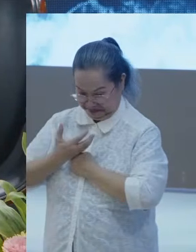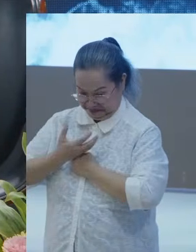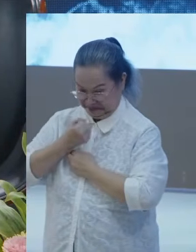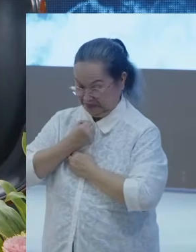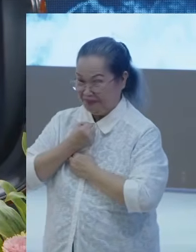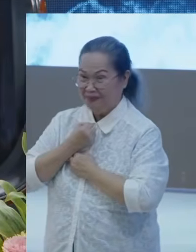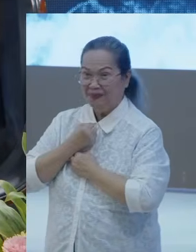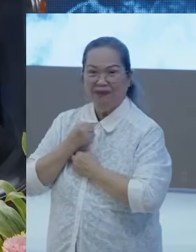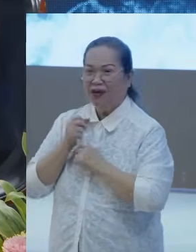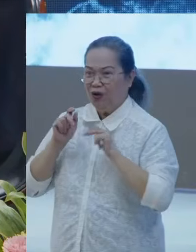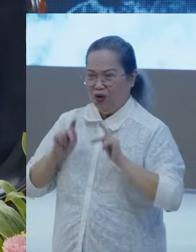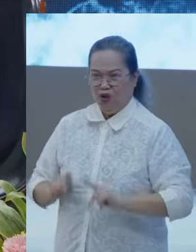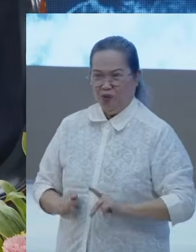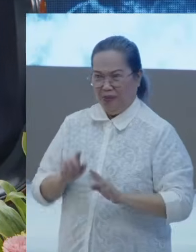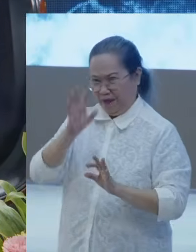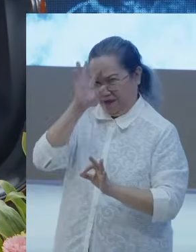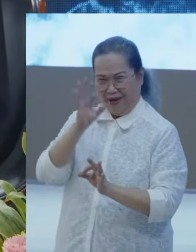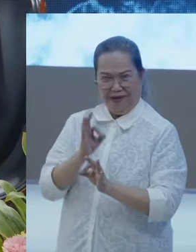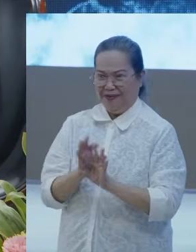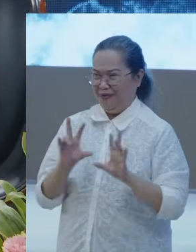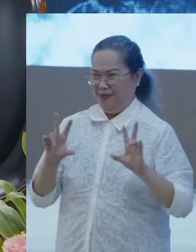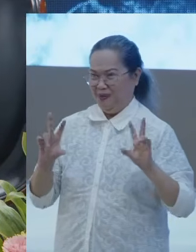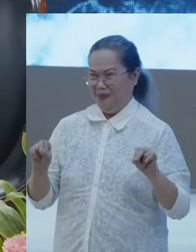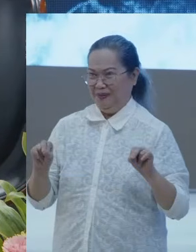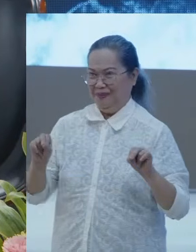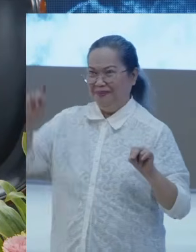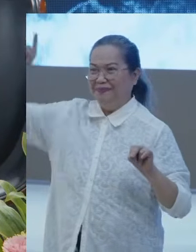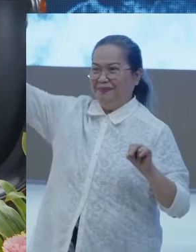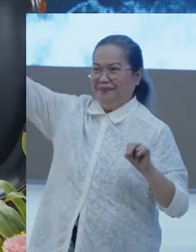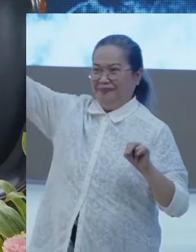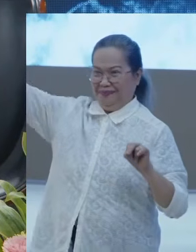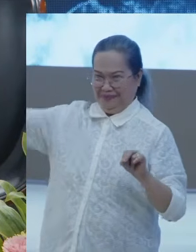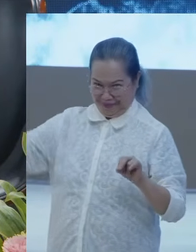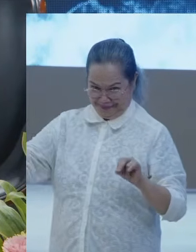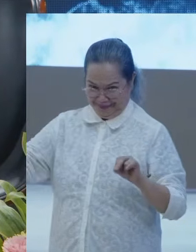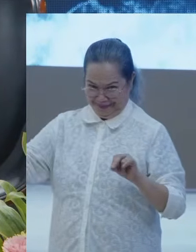siya human faith eh. No?